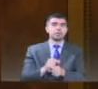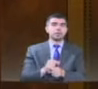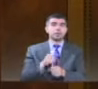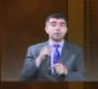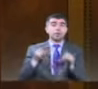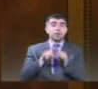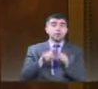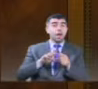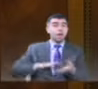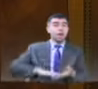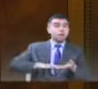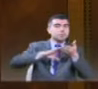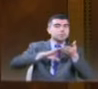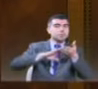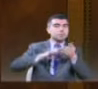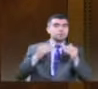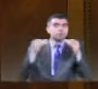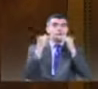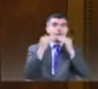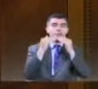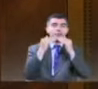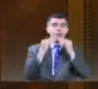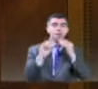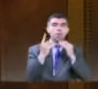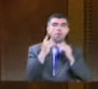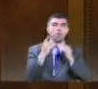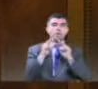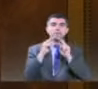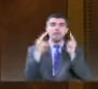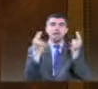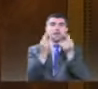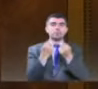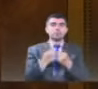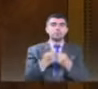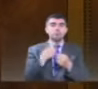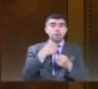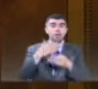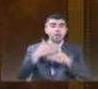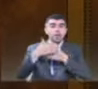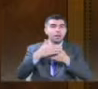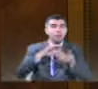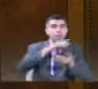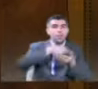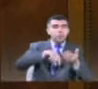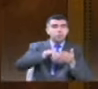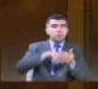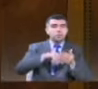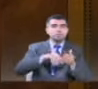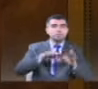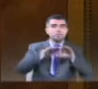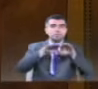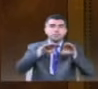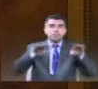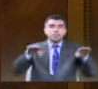يرقى إلى المصاف إلى الدول الصاعدة، وكذلك تنويه بالمقاربة المغربية الرائدة في الأمن